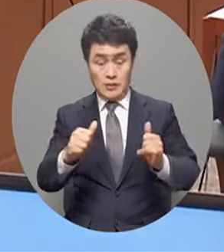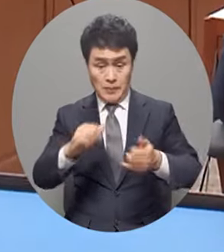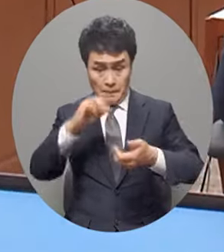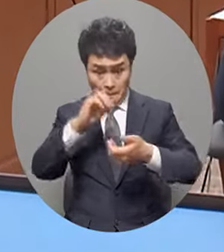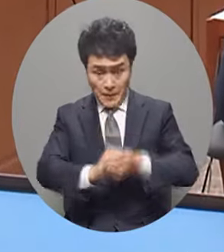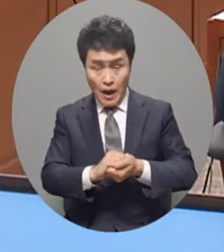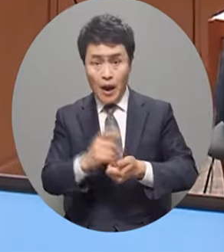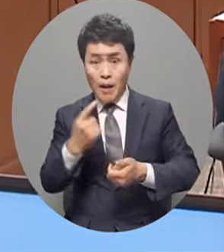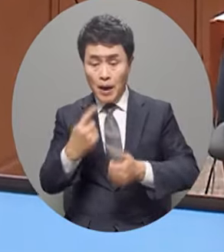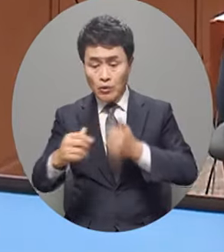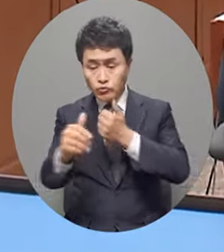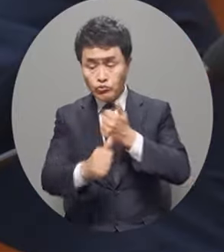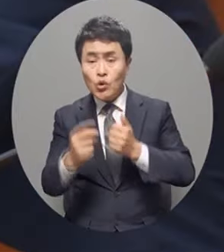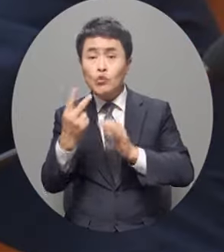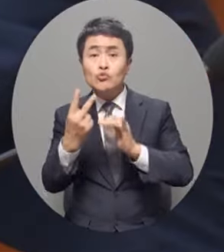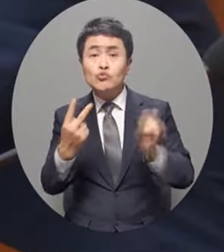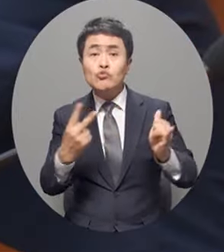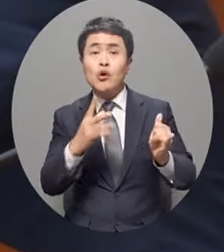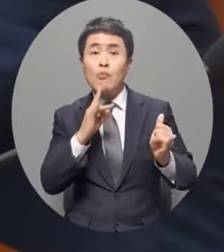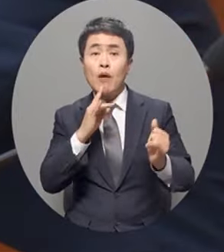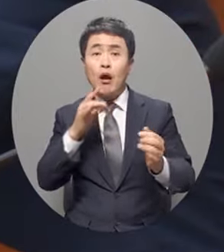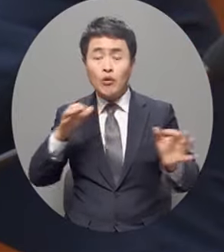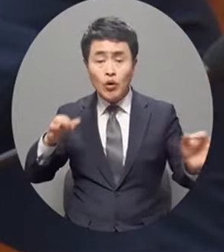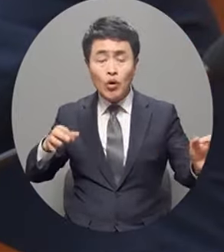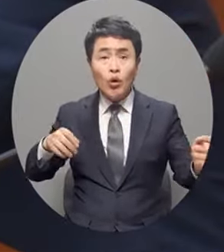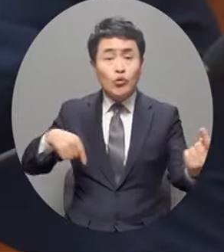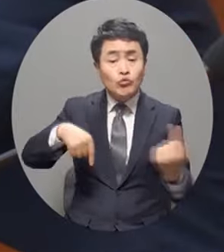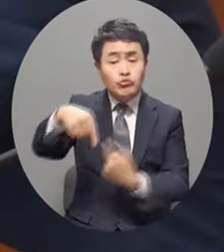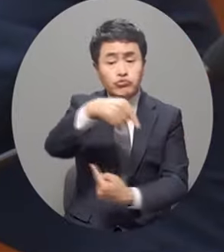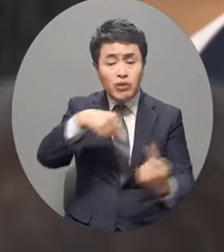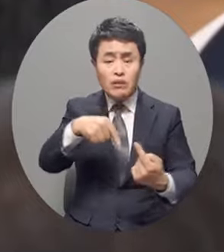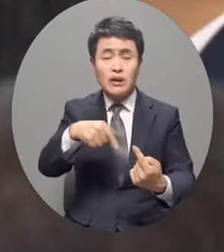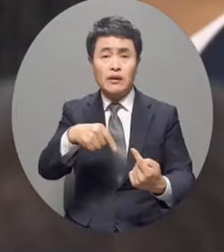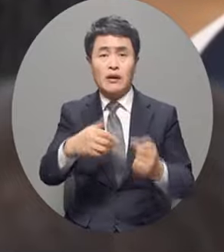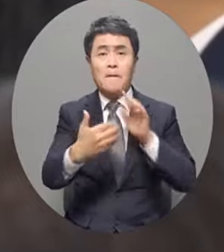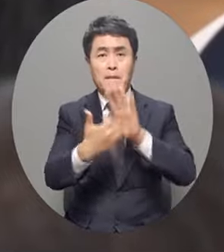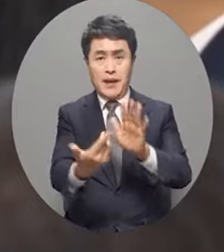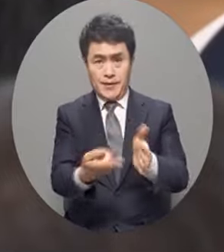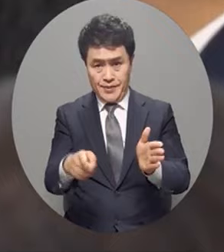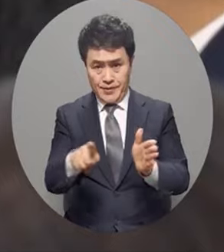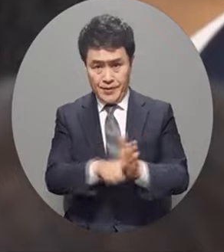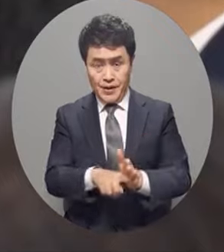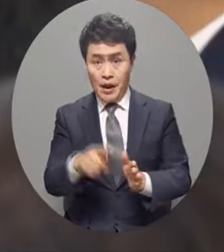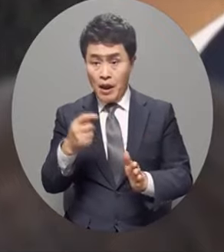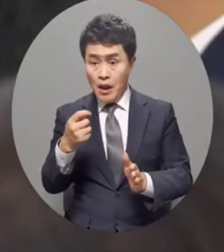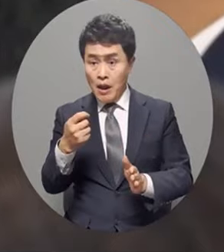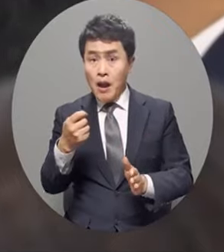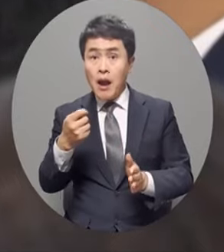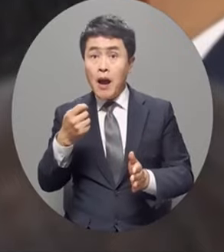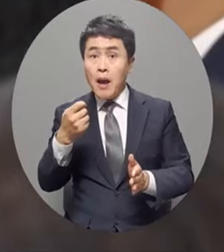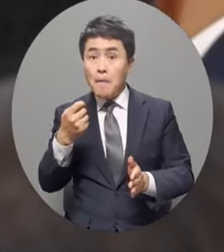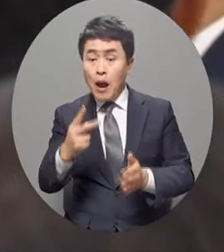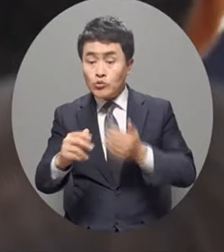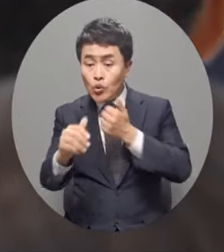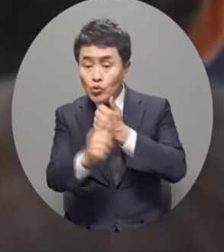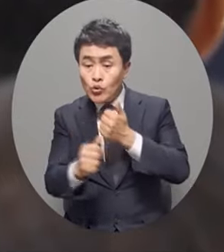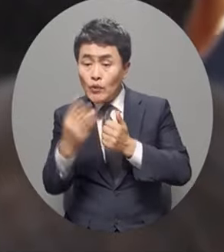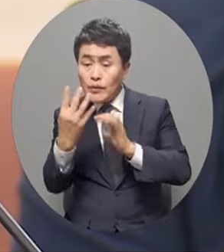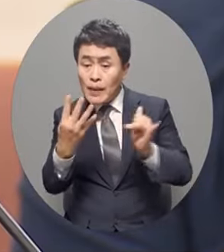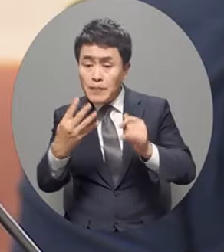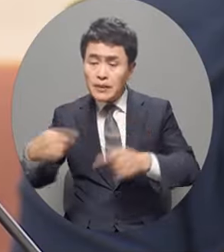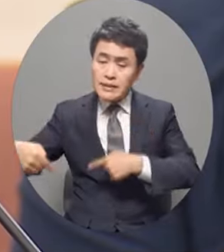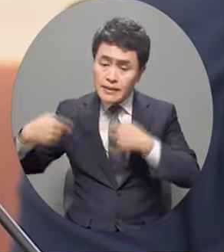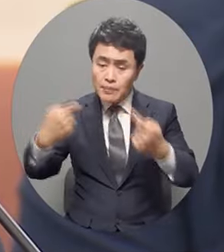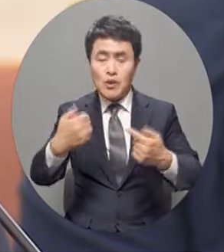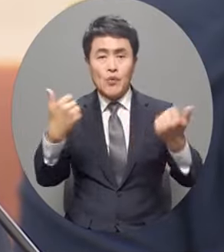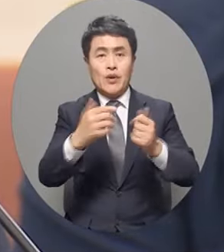방통가 단두 명만으로 운영되는 파행을 막기 위해 방통위원 명 이상 참석해야 회의를 열 수